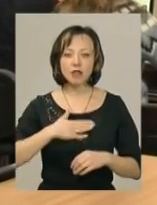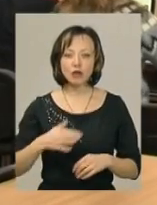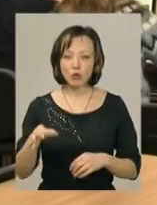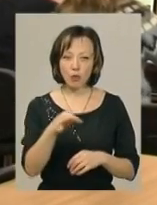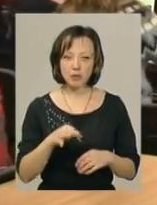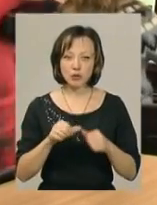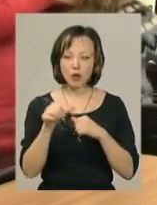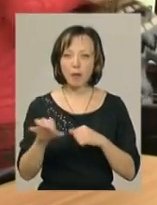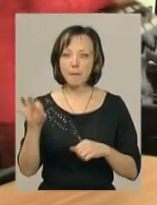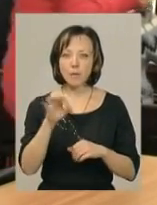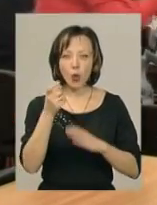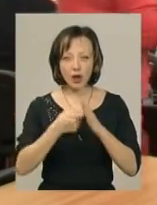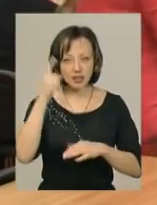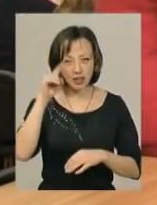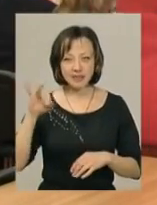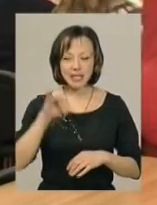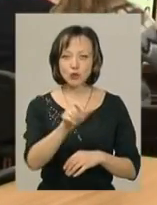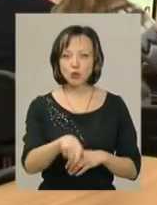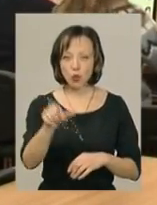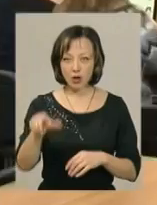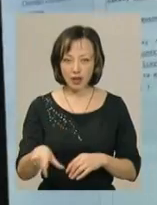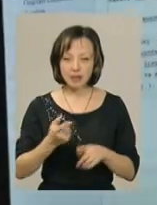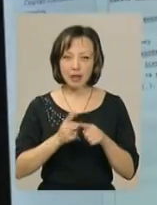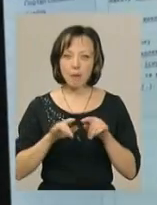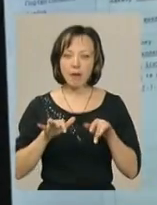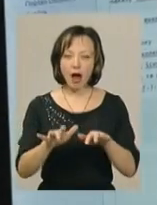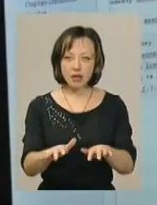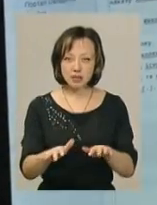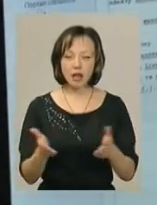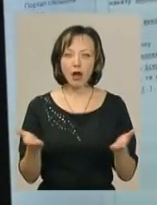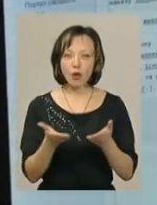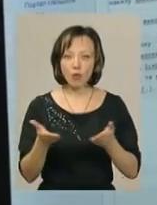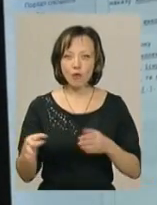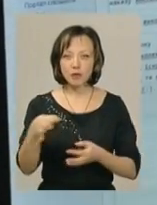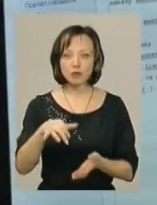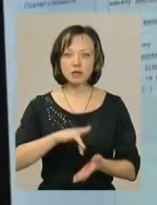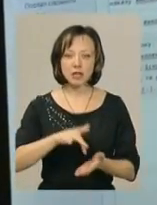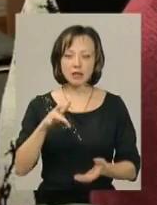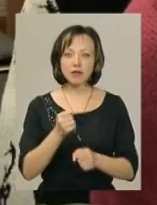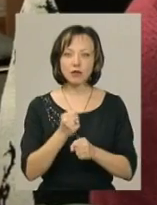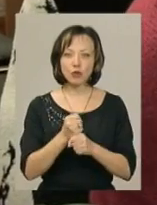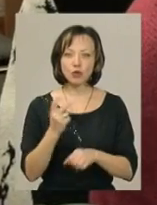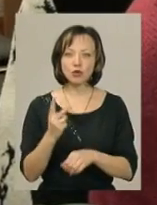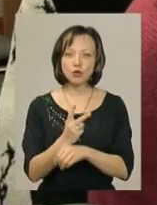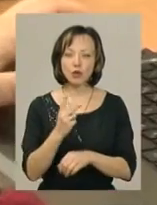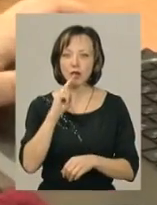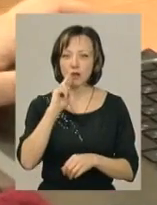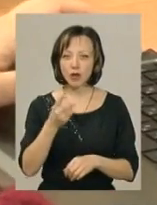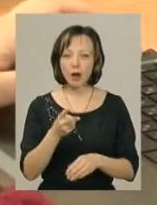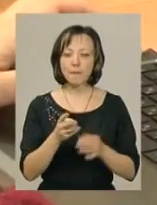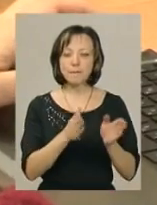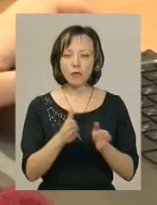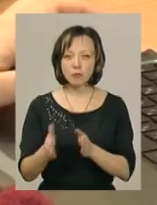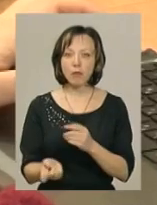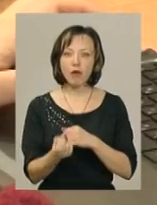Зокрема, про краєзнавців та істориків. «Вікі марафон» – це акція, яку в обласному центрі влаштовують другий рік поспіль на честь